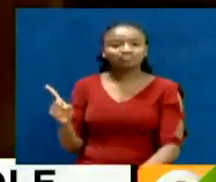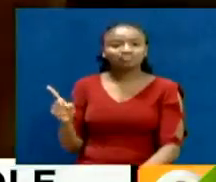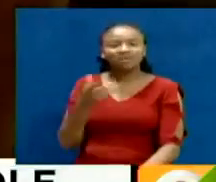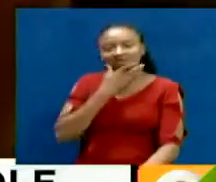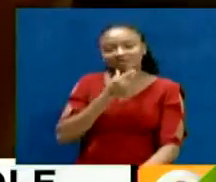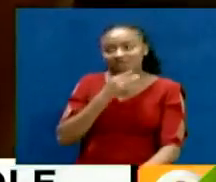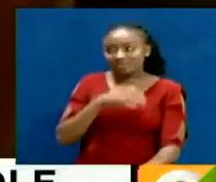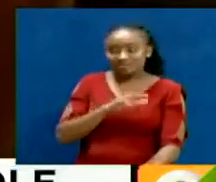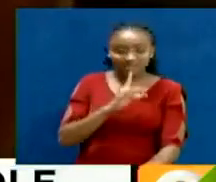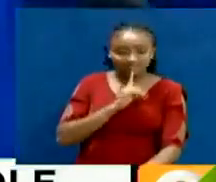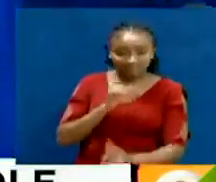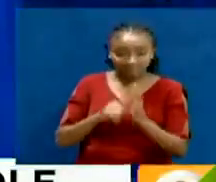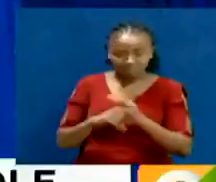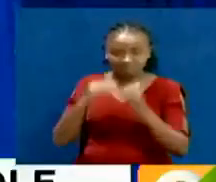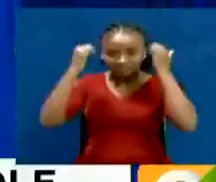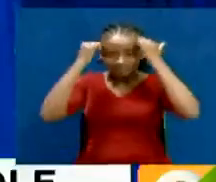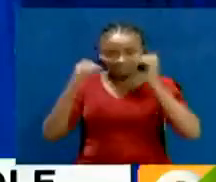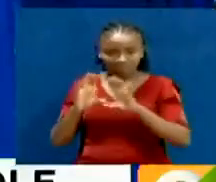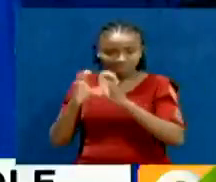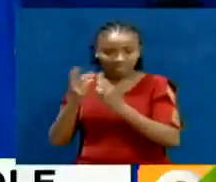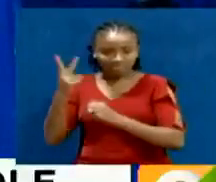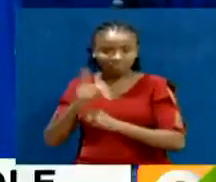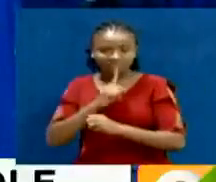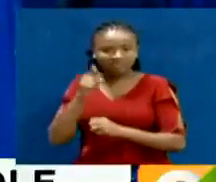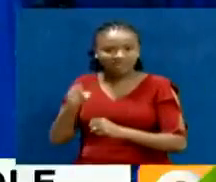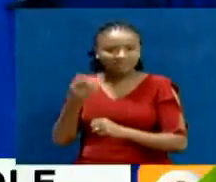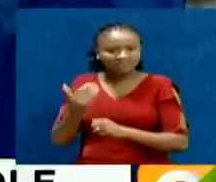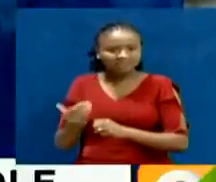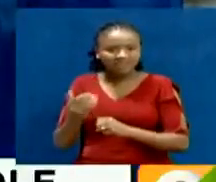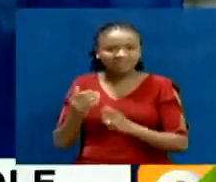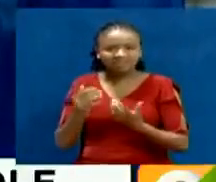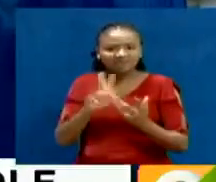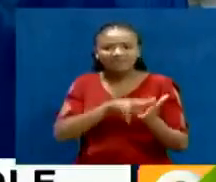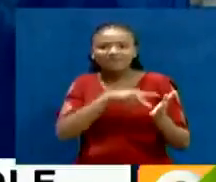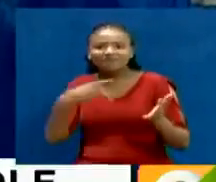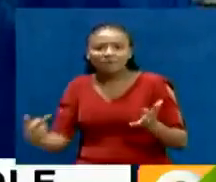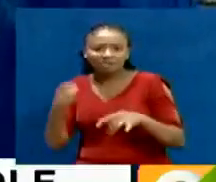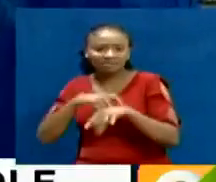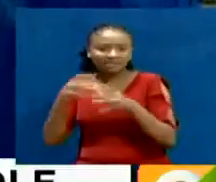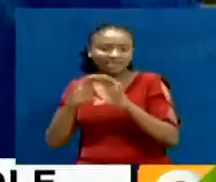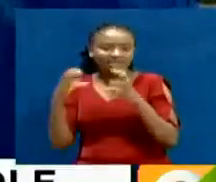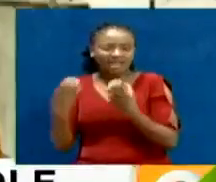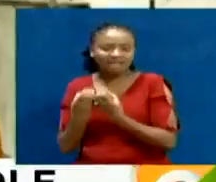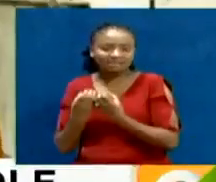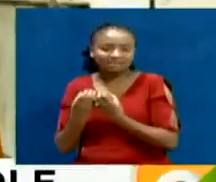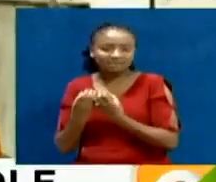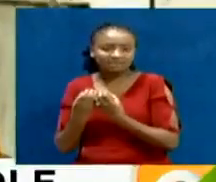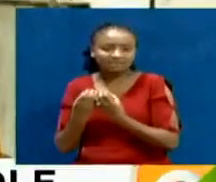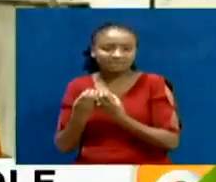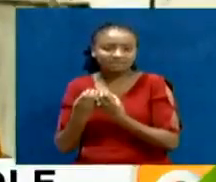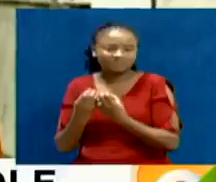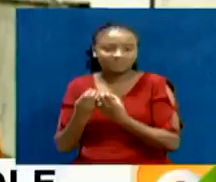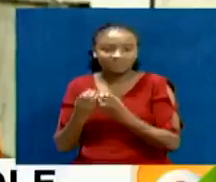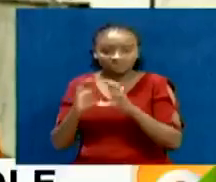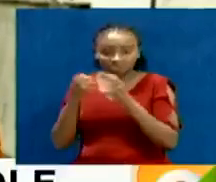babake, mwalimu wa darasa la pili alimjulisha kwamba alianguka ghafla akiwa darasani. So far we spoke with the